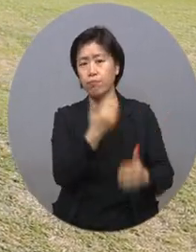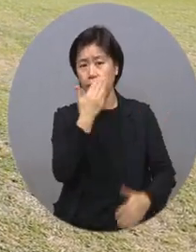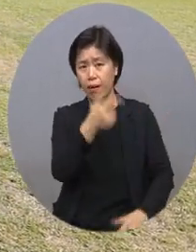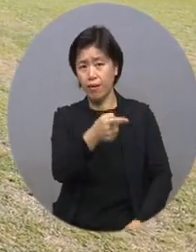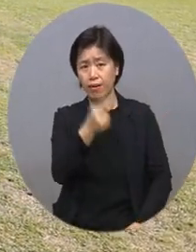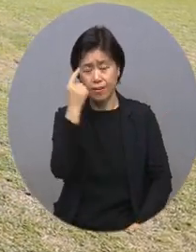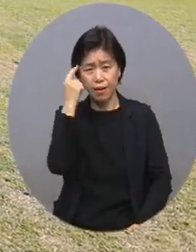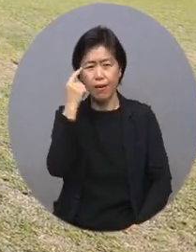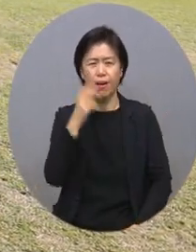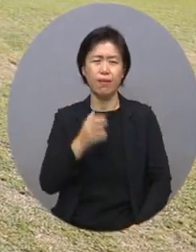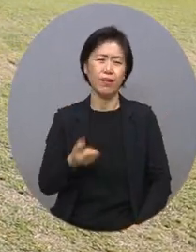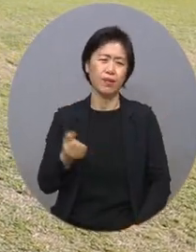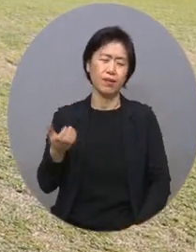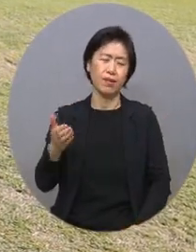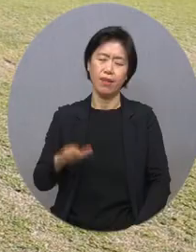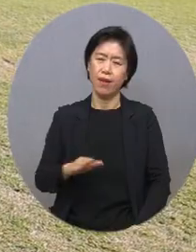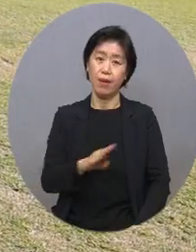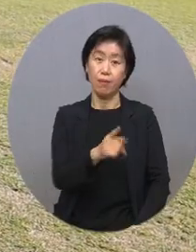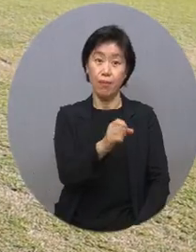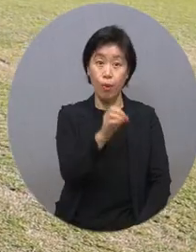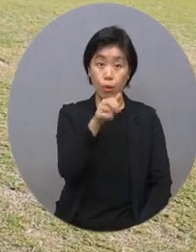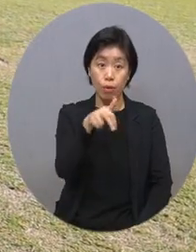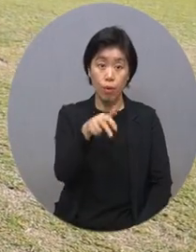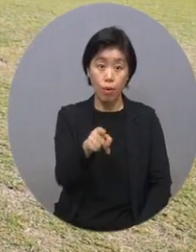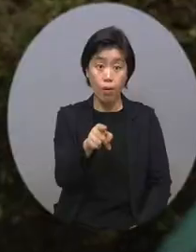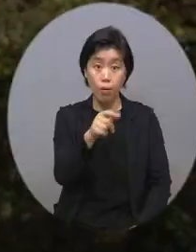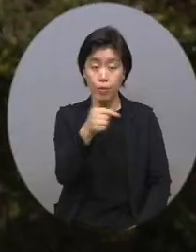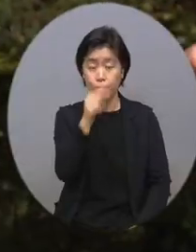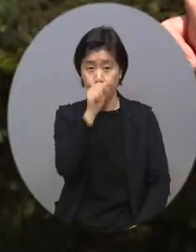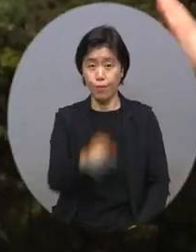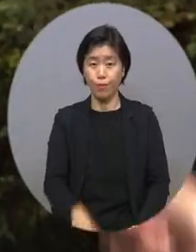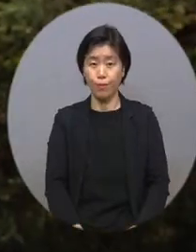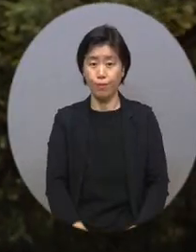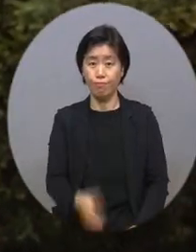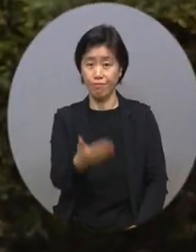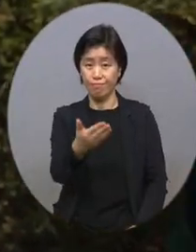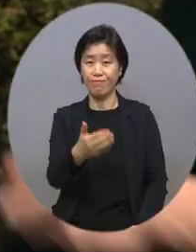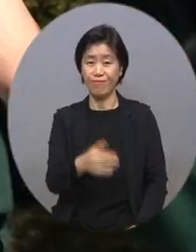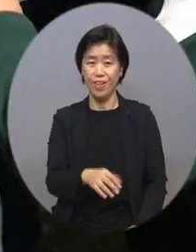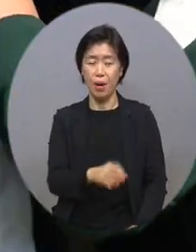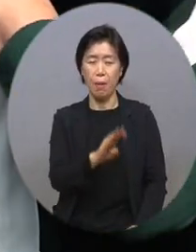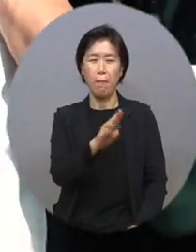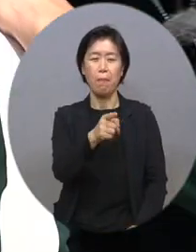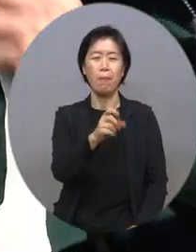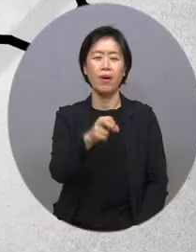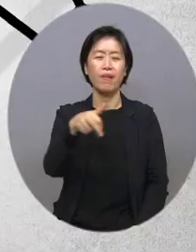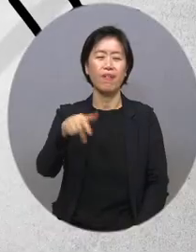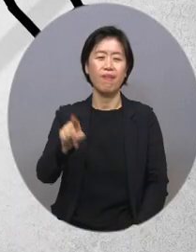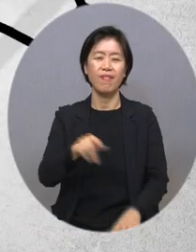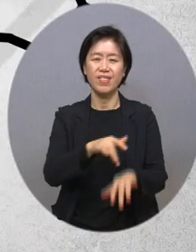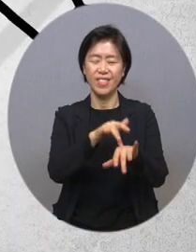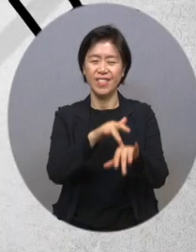아, 와, 진짜 너무 좋았어. 어, 밑에 봉신. 봉신. 뭐야?